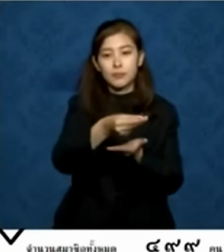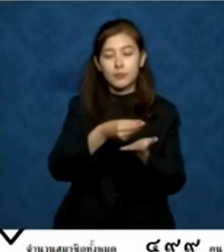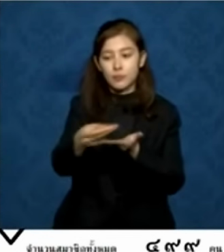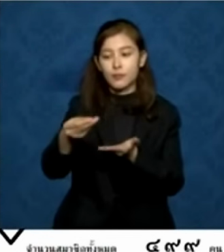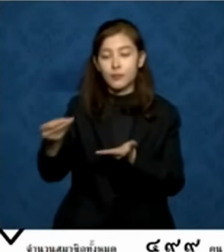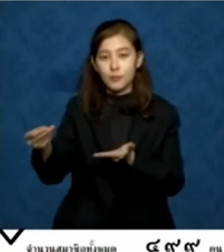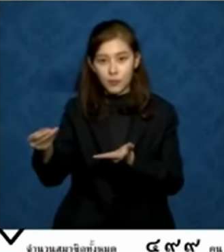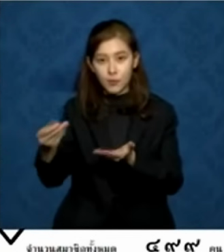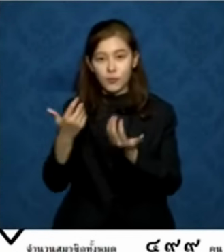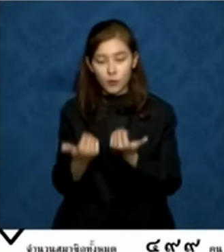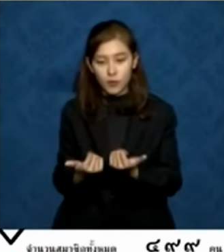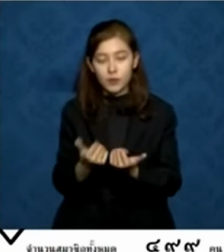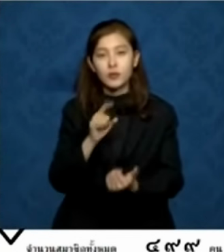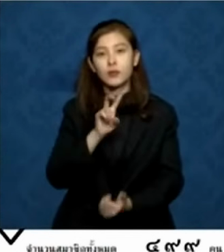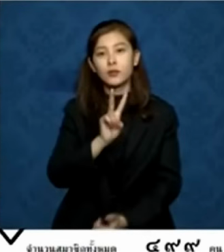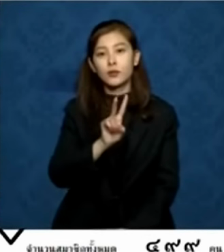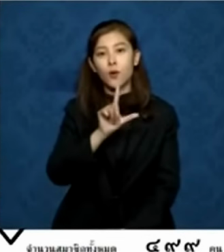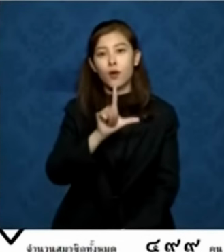วน